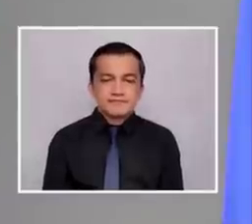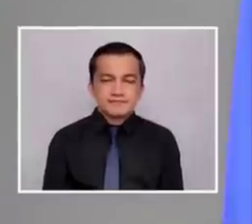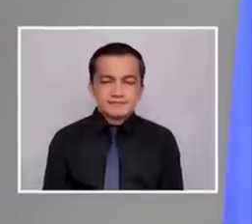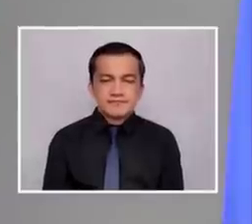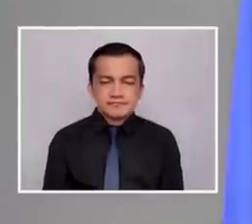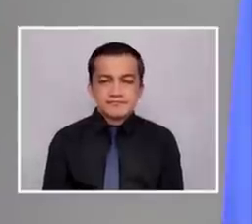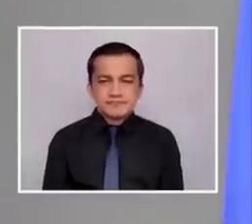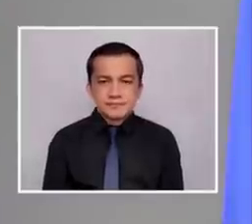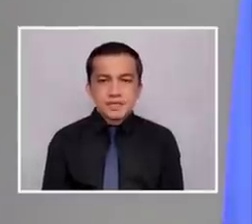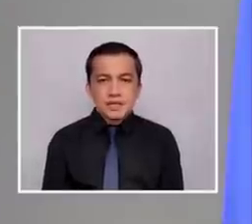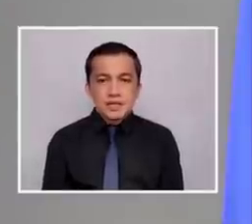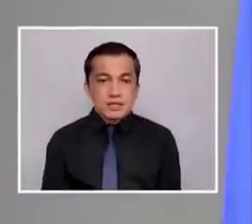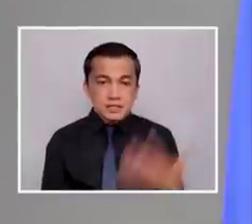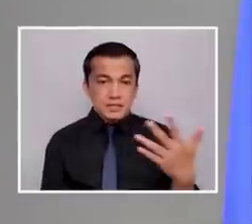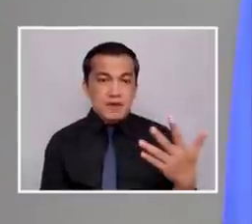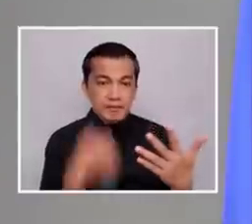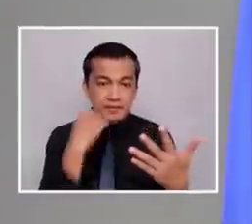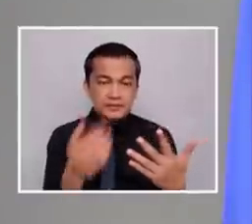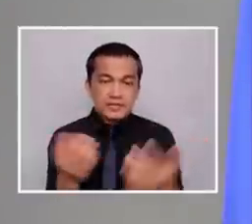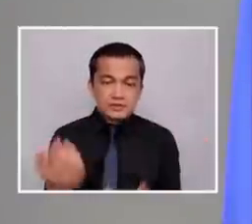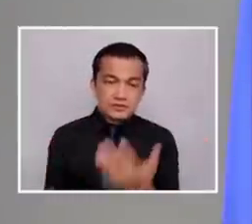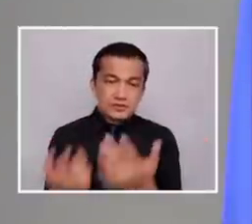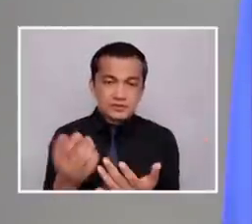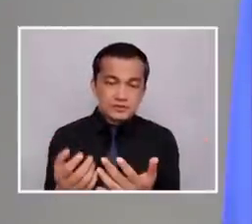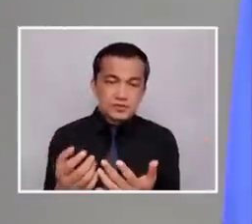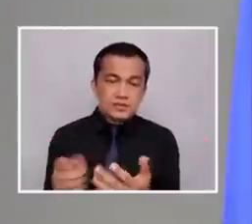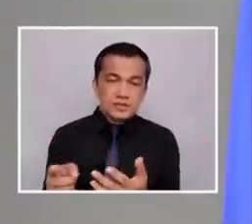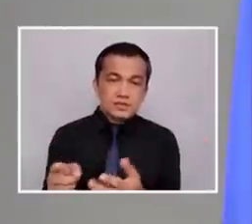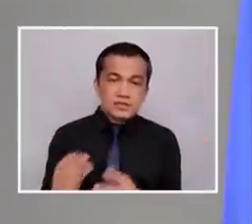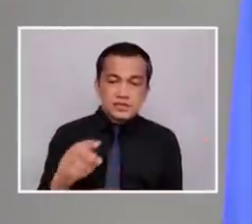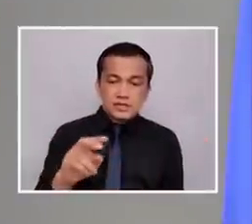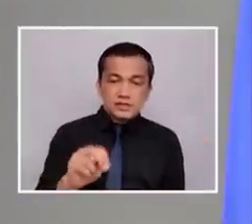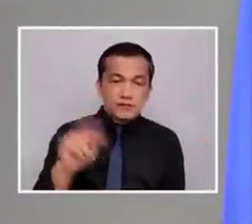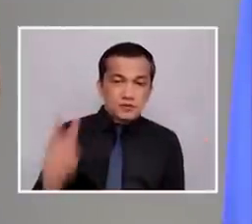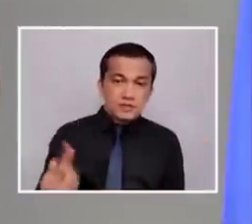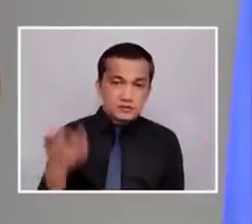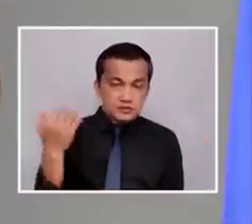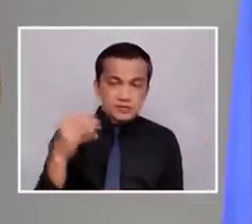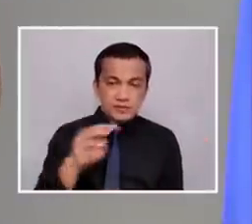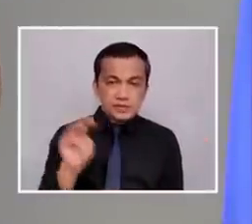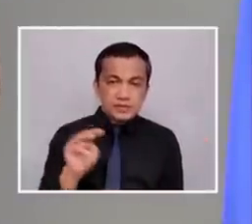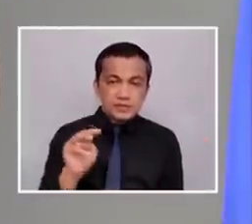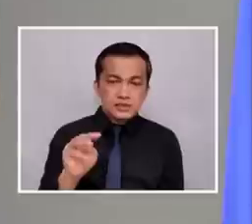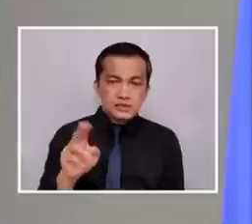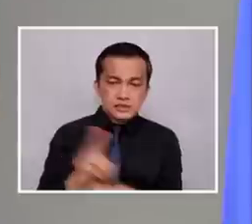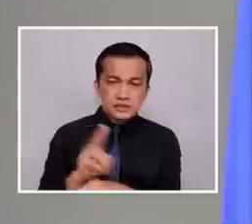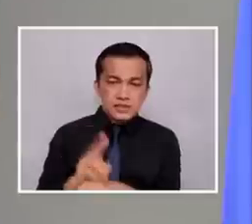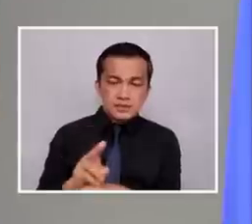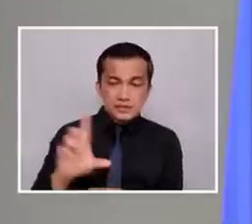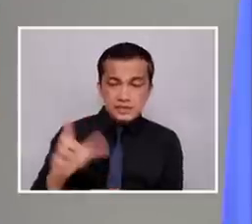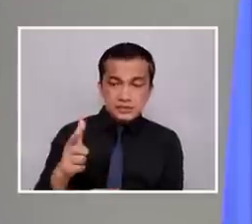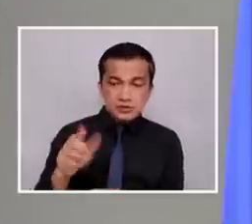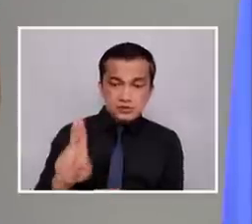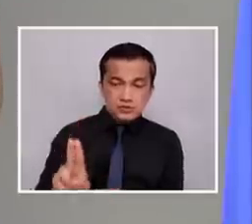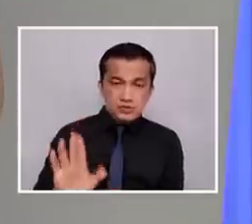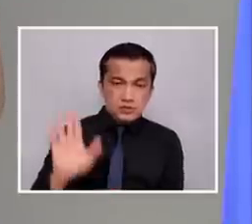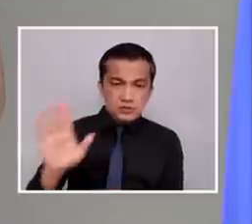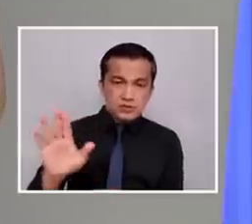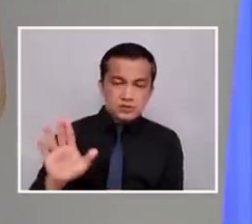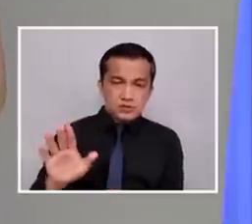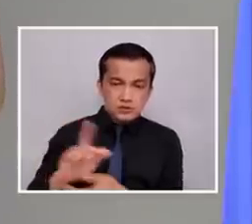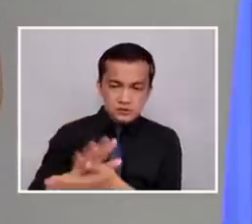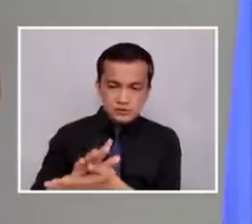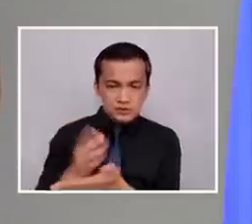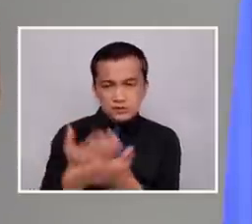5 ang patay sa sunog na sumiklab sa Navotas nitong Lunes. Ginamit na ng lokal na pamahalaan ang kanilang COVID-19